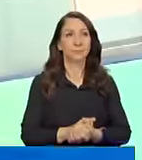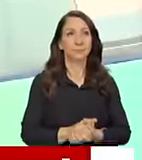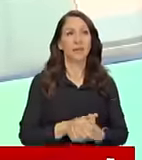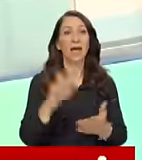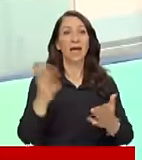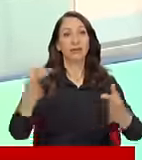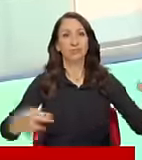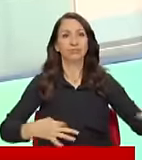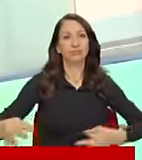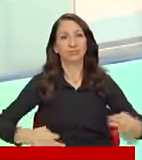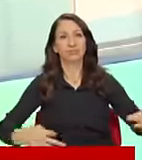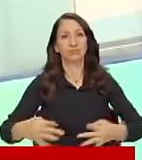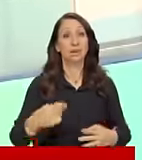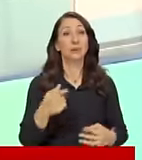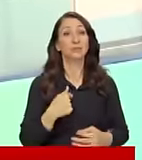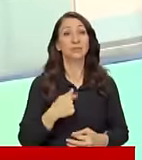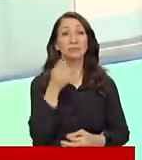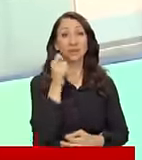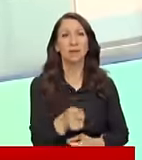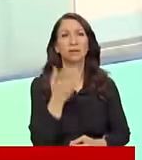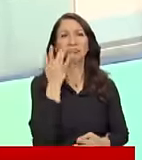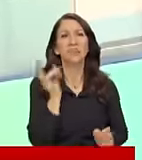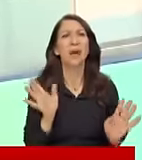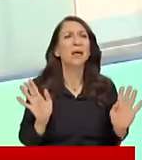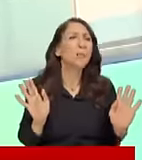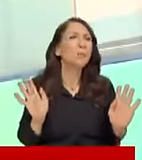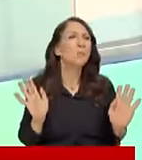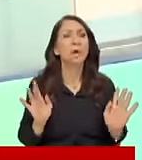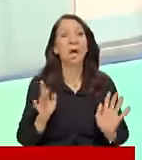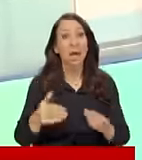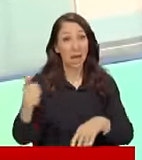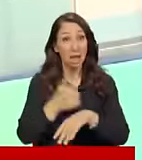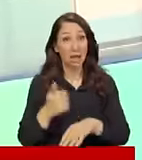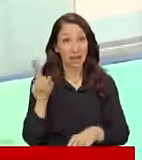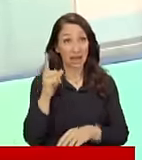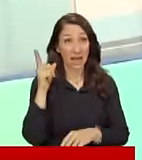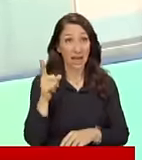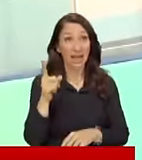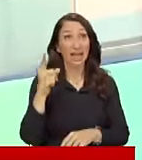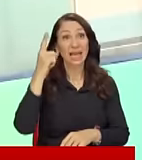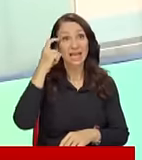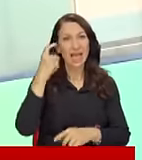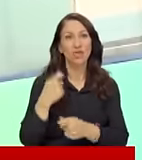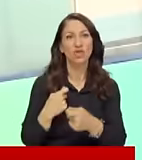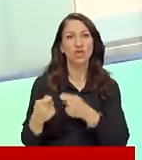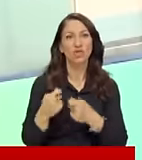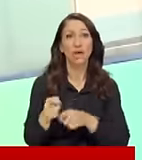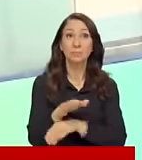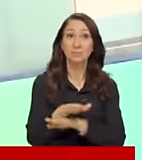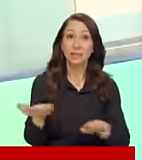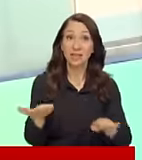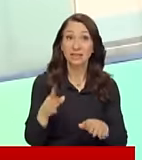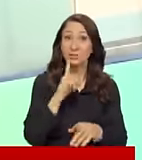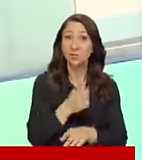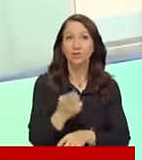troller, bizim şartlarımız belli. İktidar İsrail'le ticareti